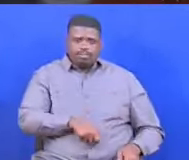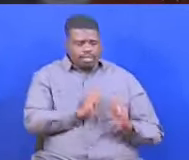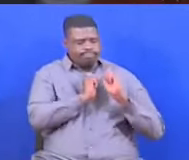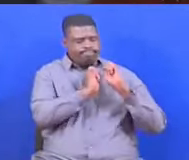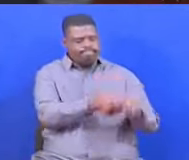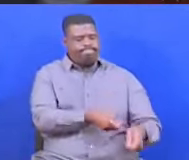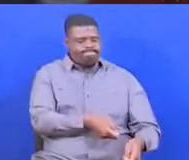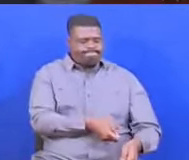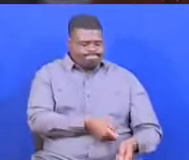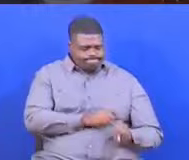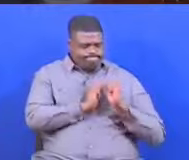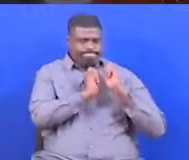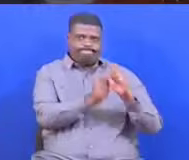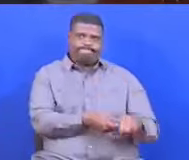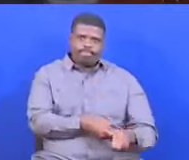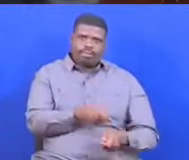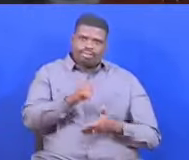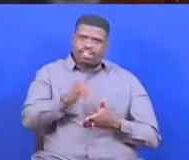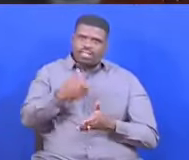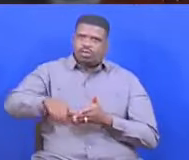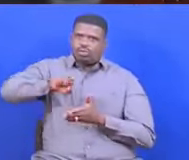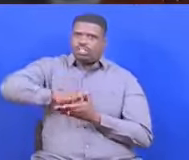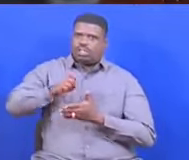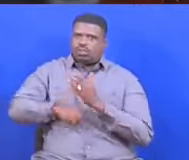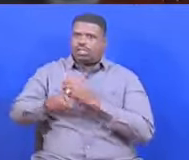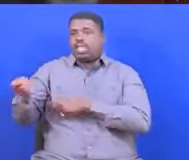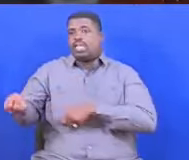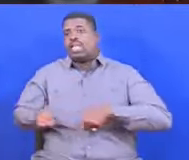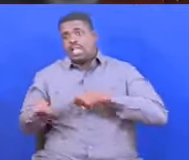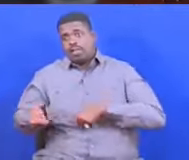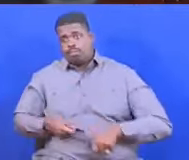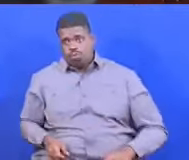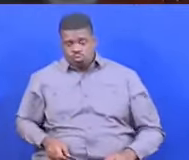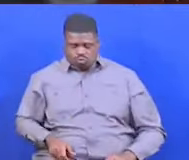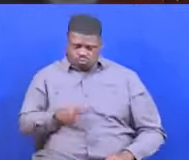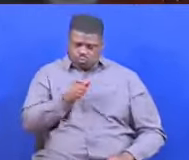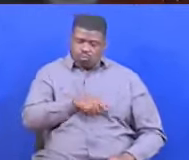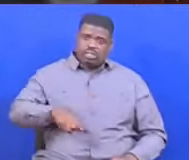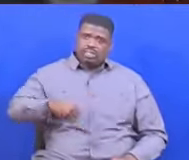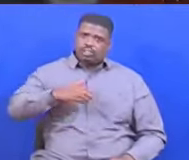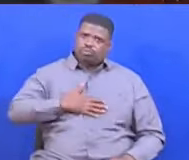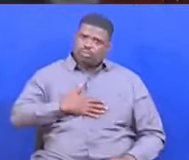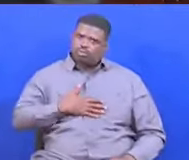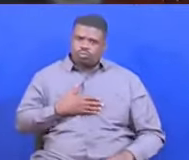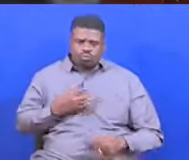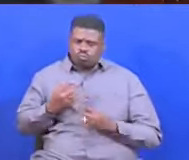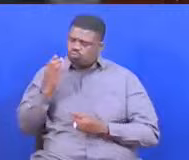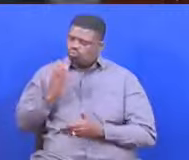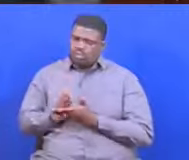na tija itaongezeka kwenye kilimo. Na wananchi wangu wa Kiteto kwa kweli wanasubiria sana. Lakini matrekta haya sasa yawe